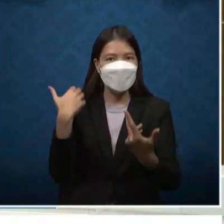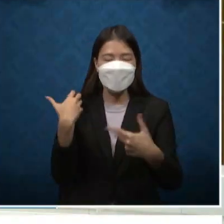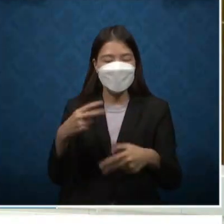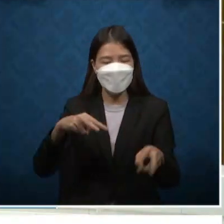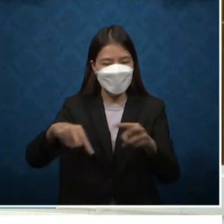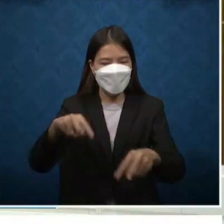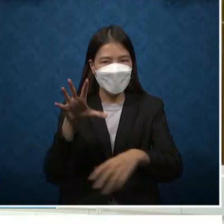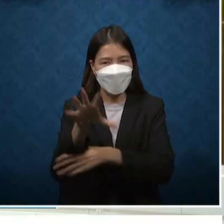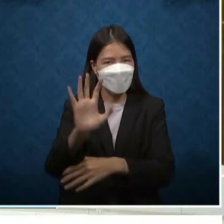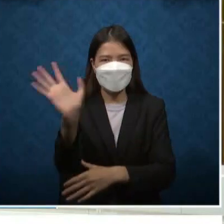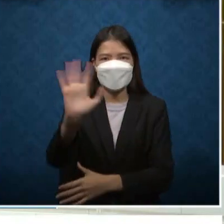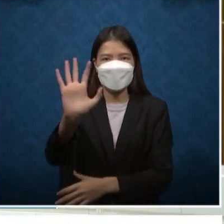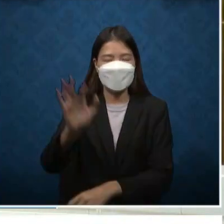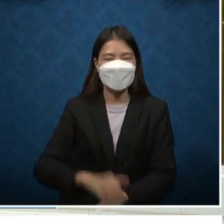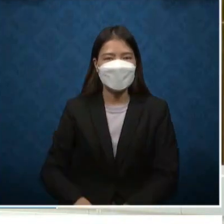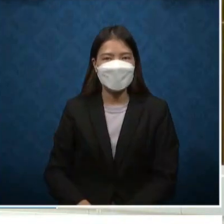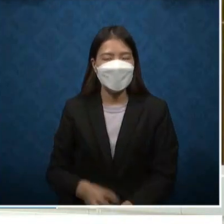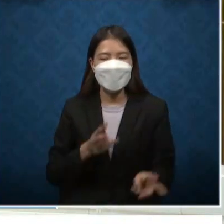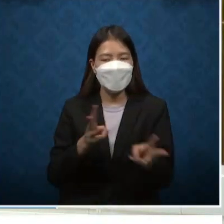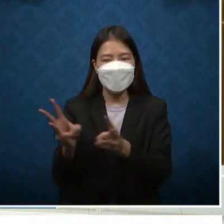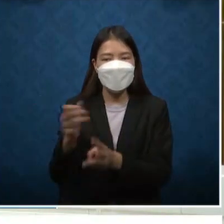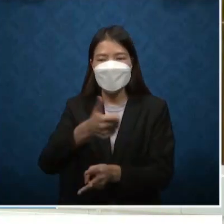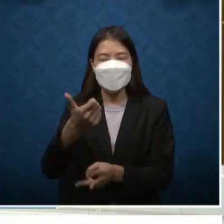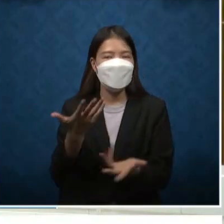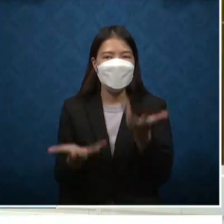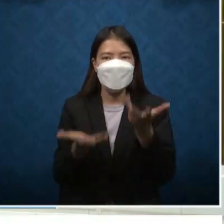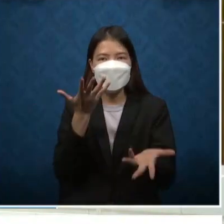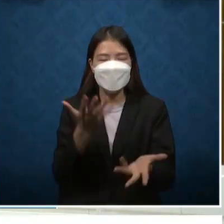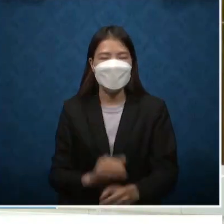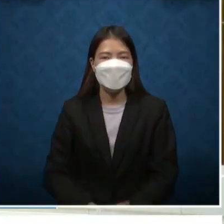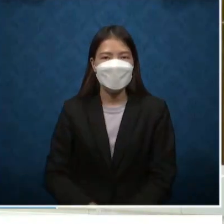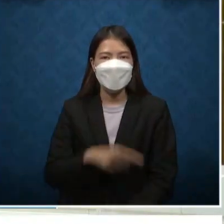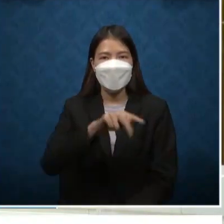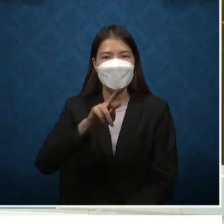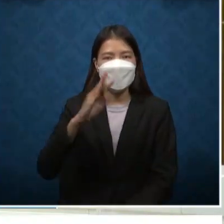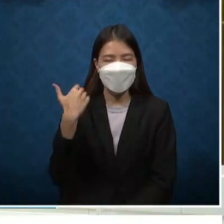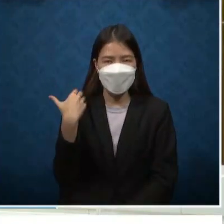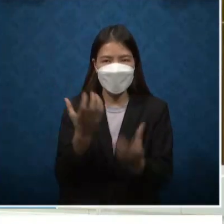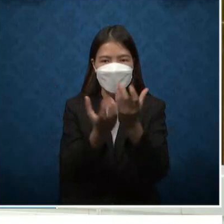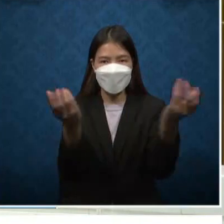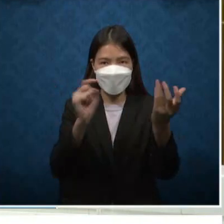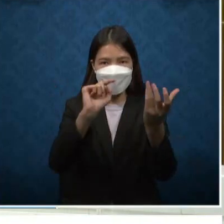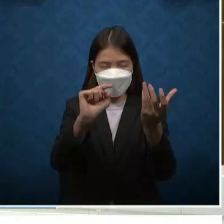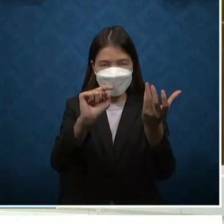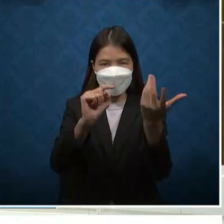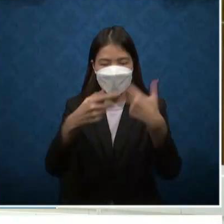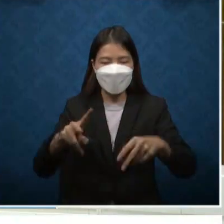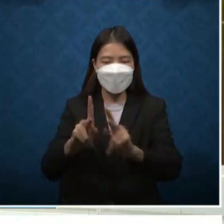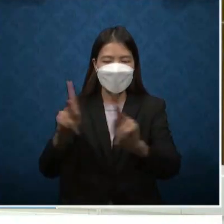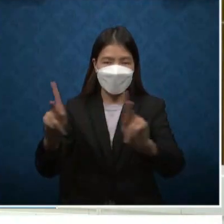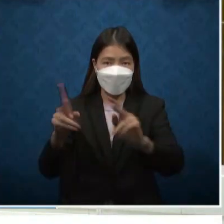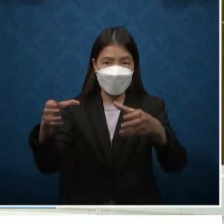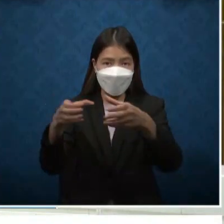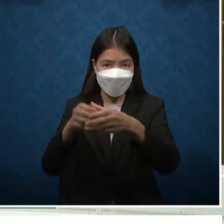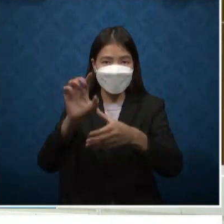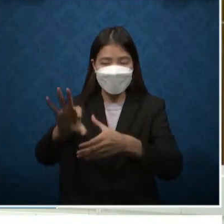งำไม่วาโยทางใดป pitching against the of signing่าด้คนกัการกเลือกต